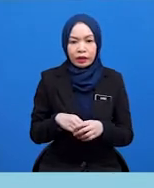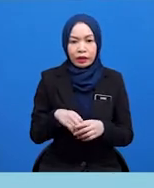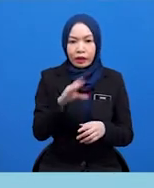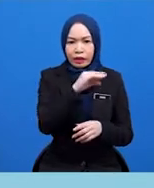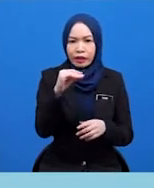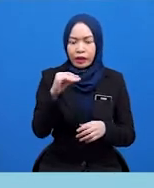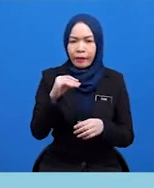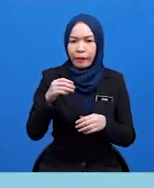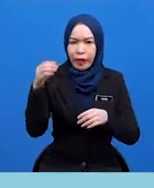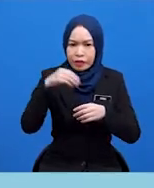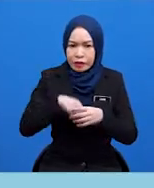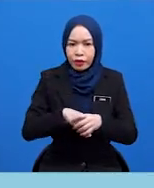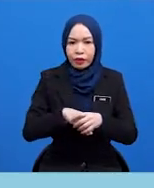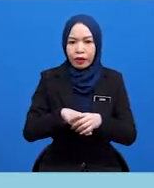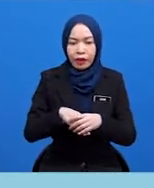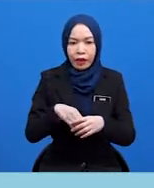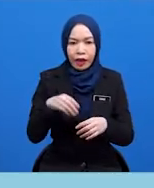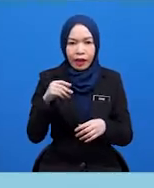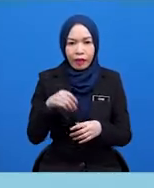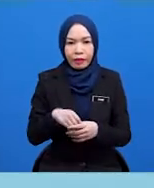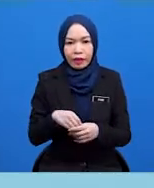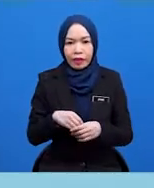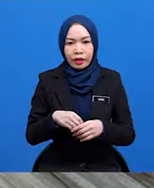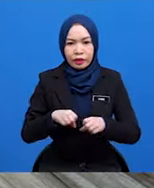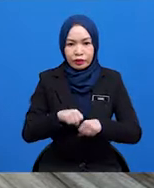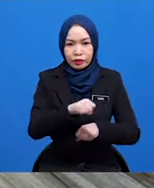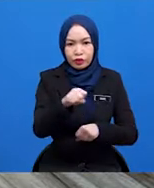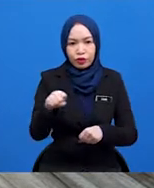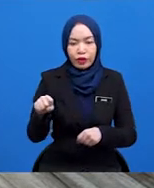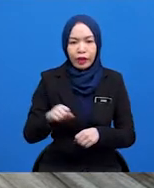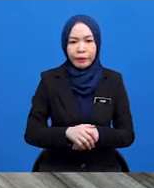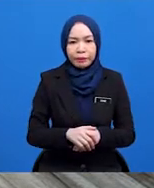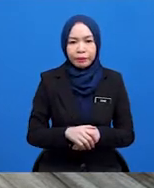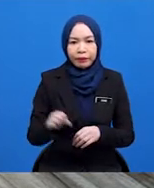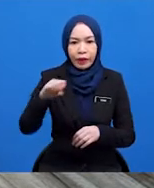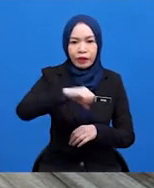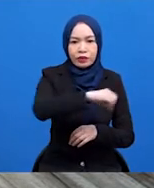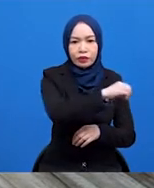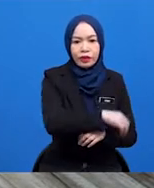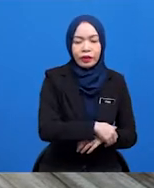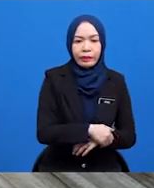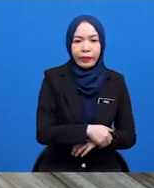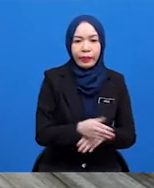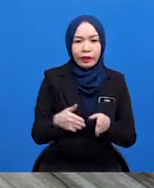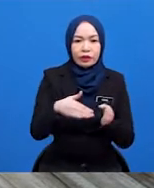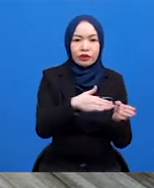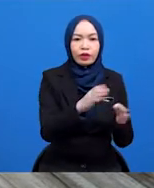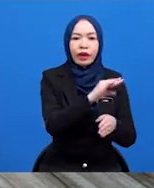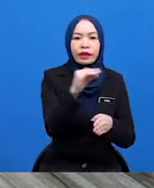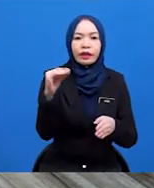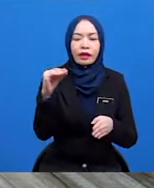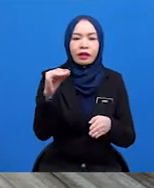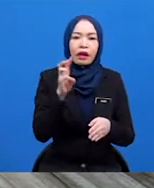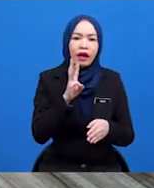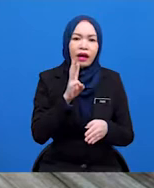ada di kawasan pertanian tersebut. Keadaan ini akan menyebabkan sungai menjadi keruh dan